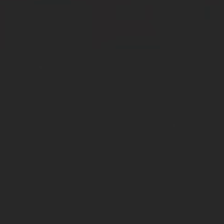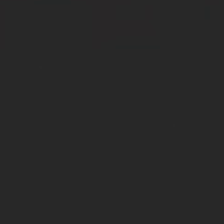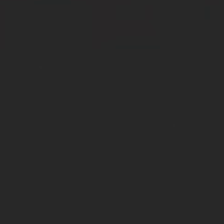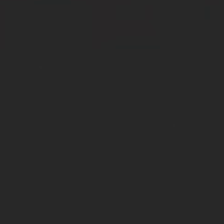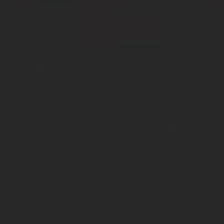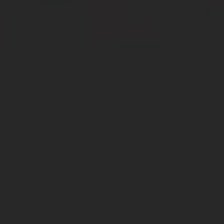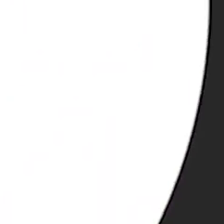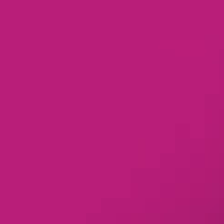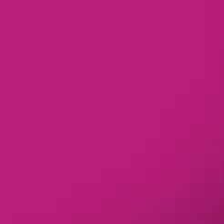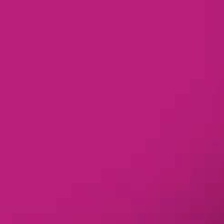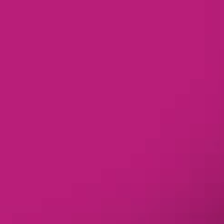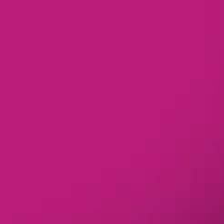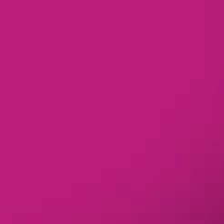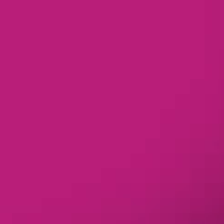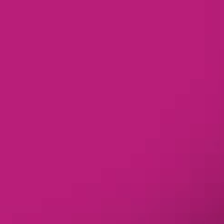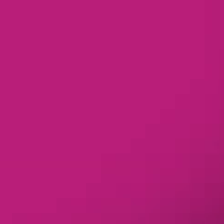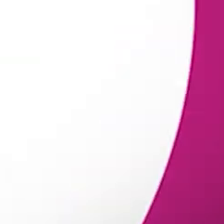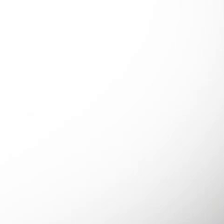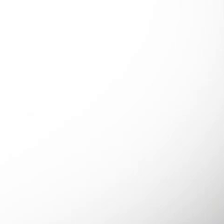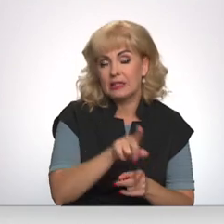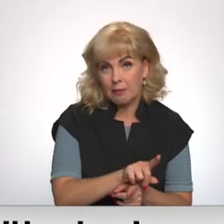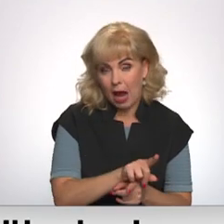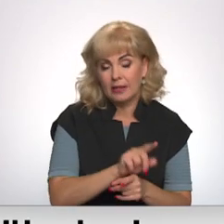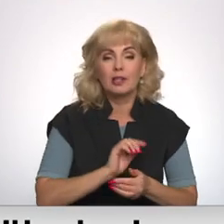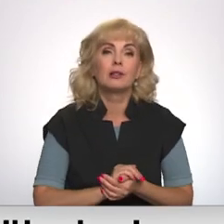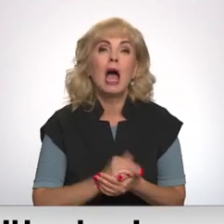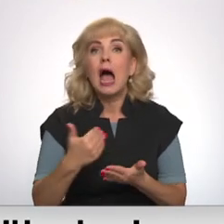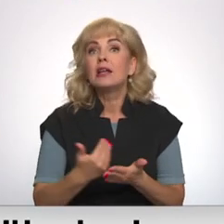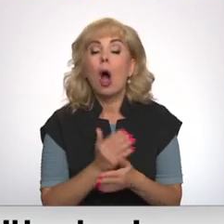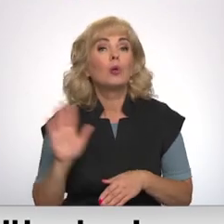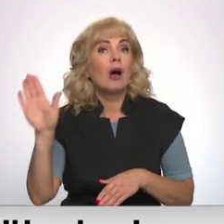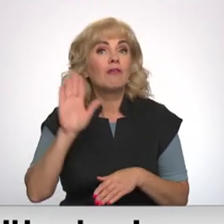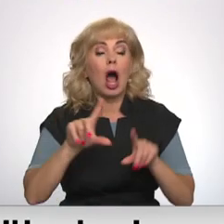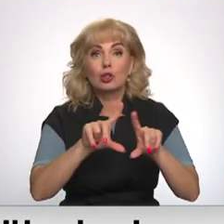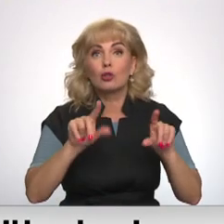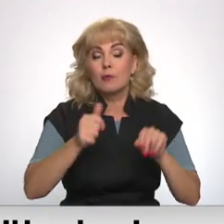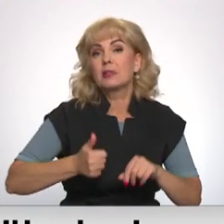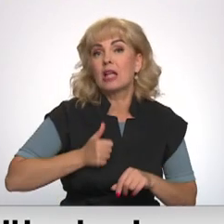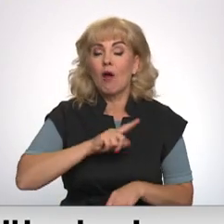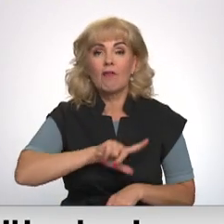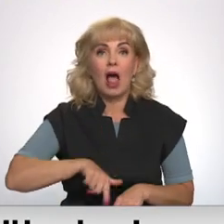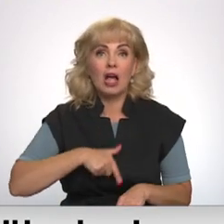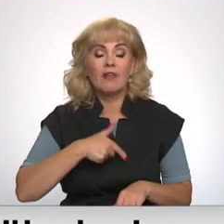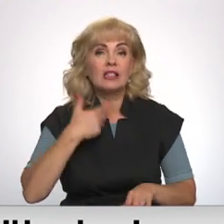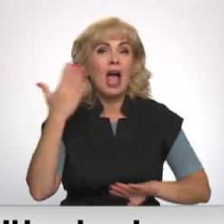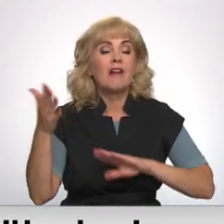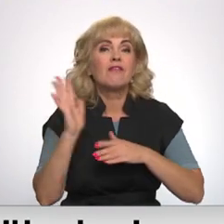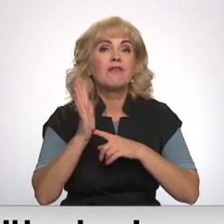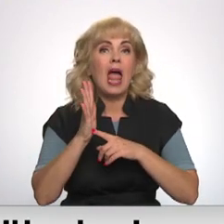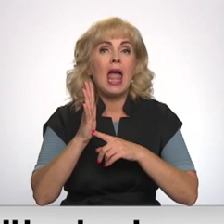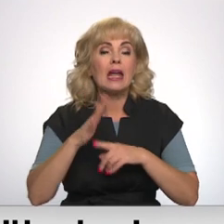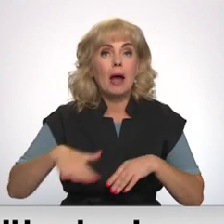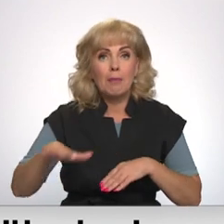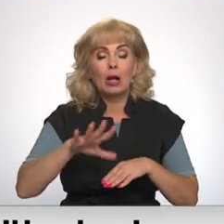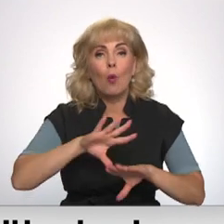Re, viss ēters ir te! Jaunā valsts uzņēmuma SIA Latvijas vēja parki kopējās